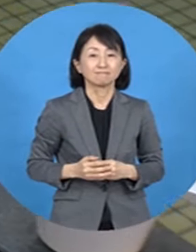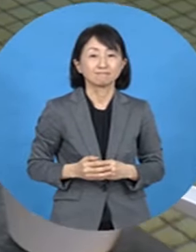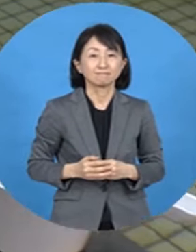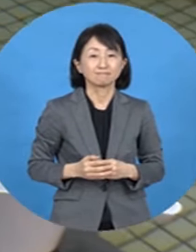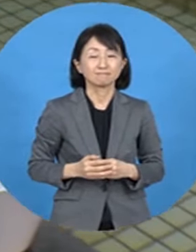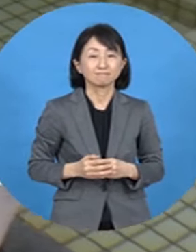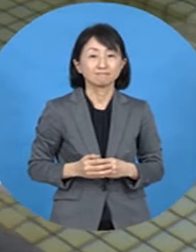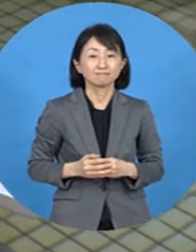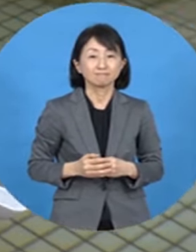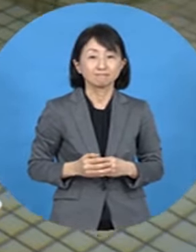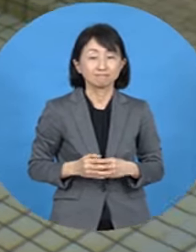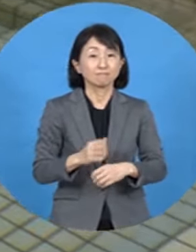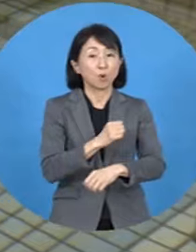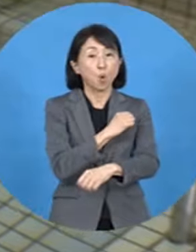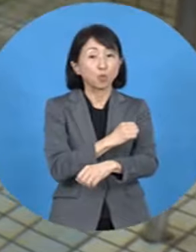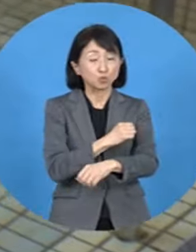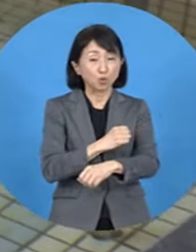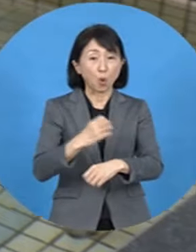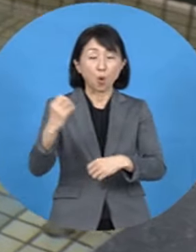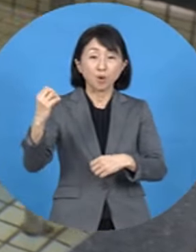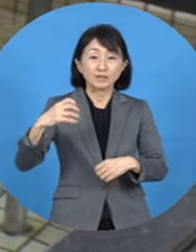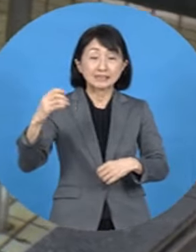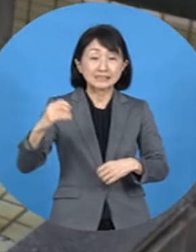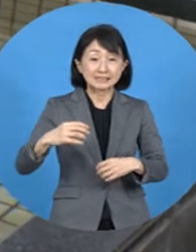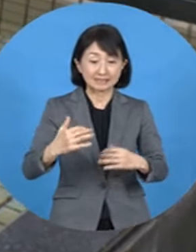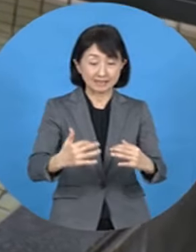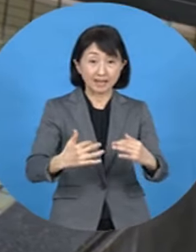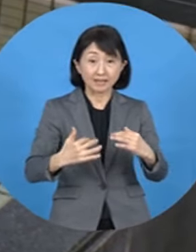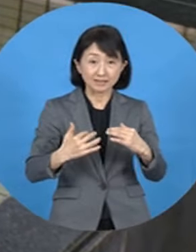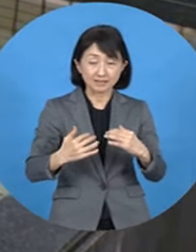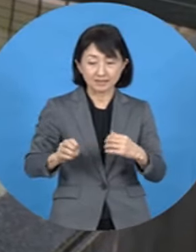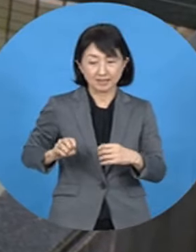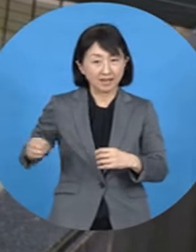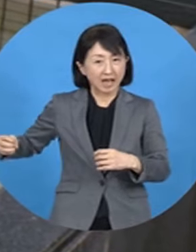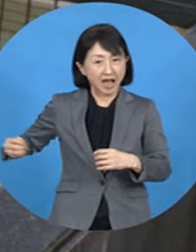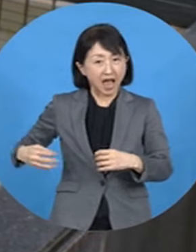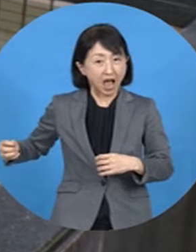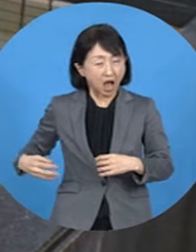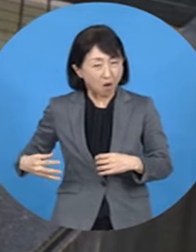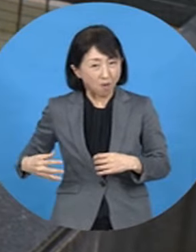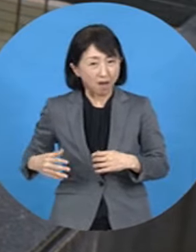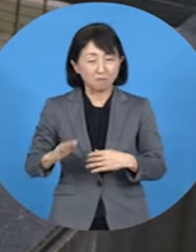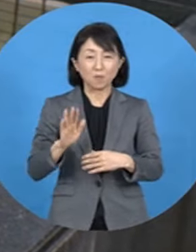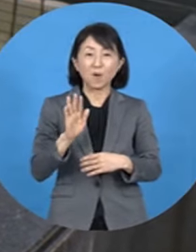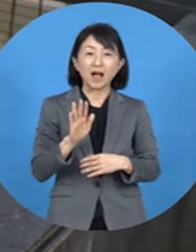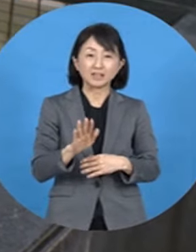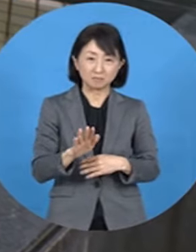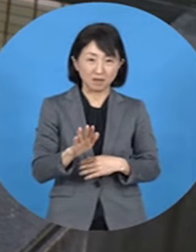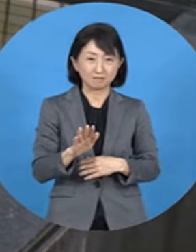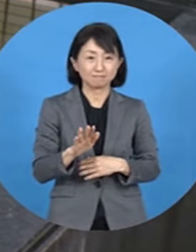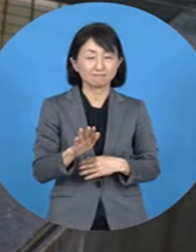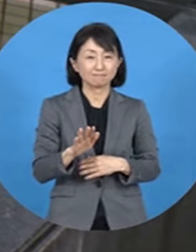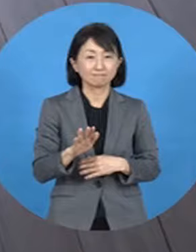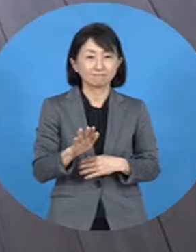ながら浸かれる浴槽では電気風呂や泡風呂などがあり、疲れを癒してくれます。